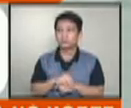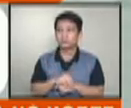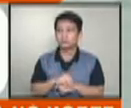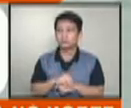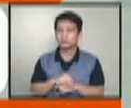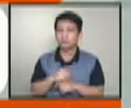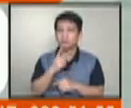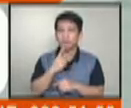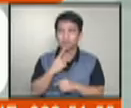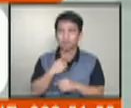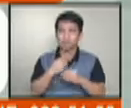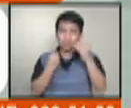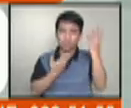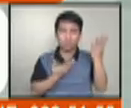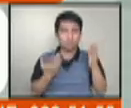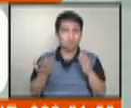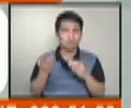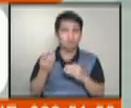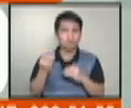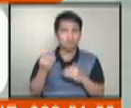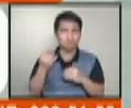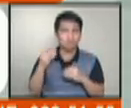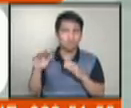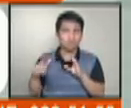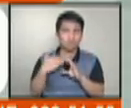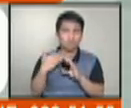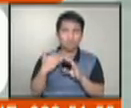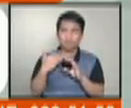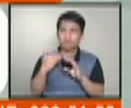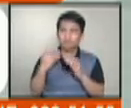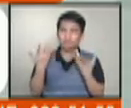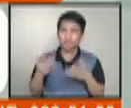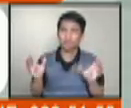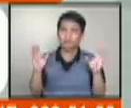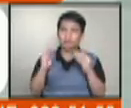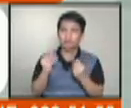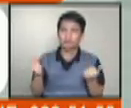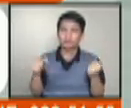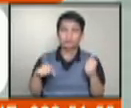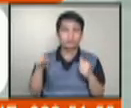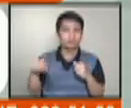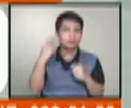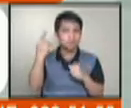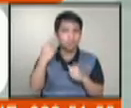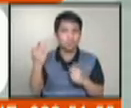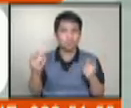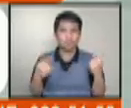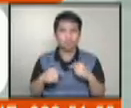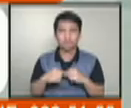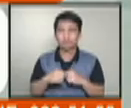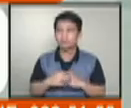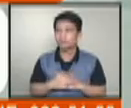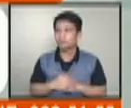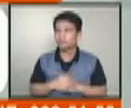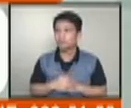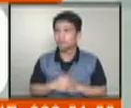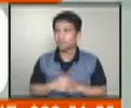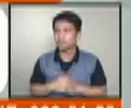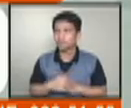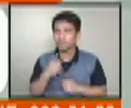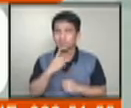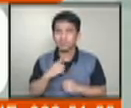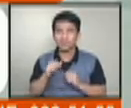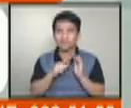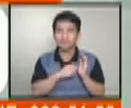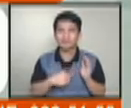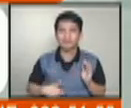Hindi, kaya ko sinasabi yung kasi baka mamaya meron naman magsasabi kapag yan ay naayos na problema na sila ang dahilan kaya naayos yung problema dyan. Baka may